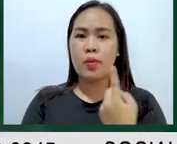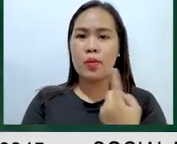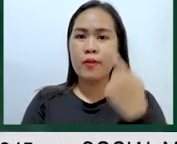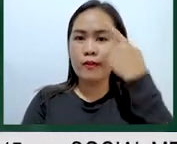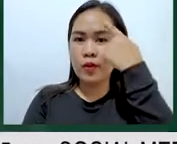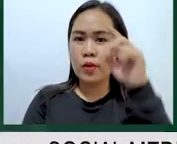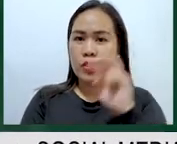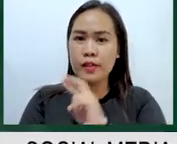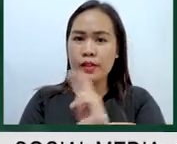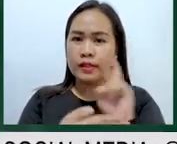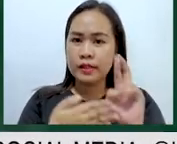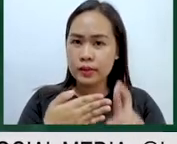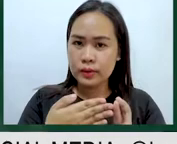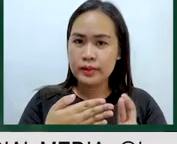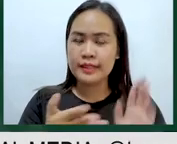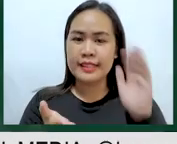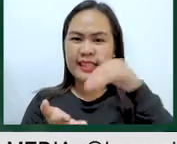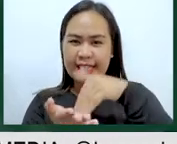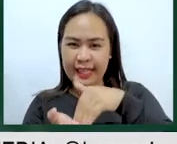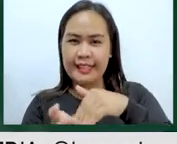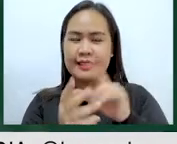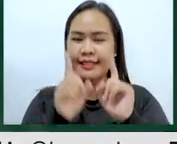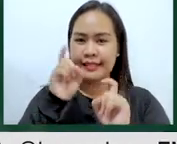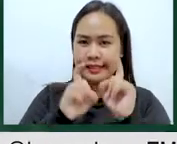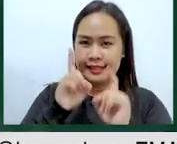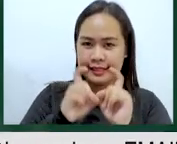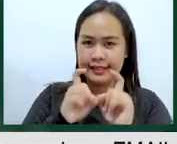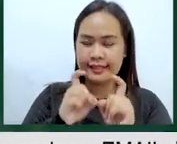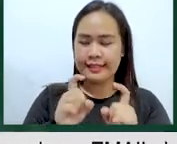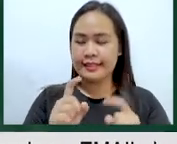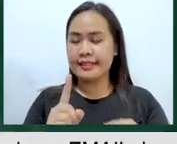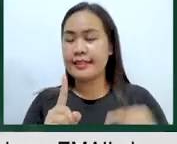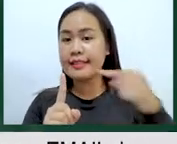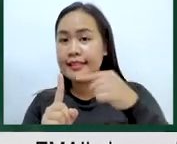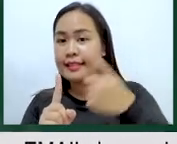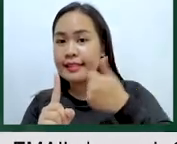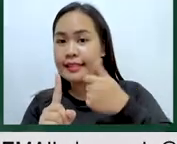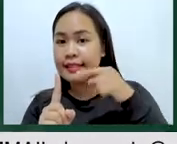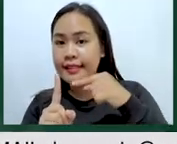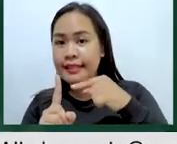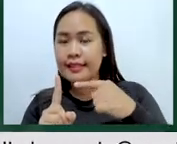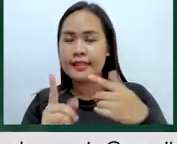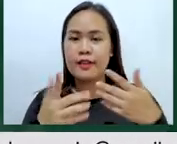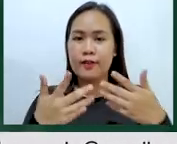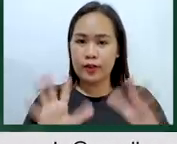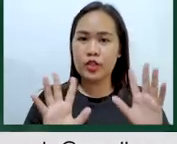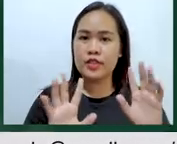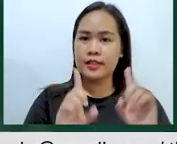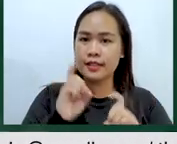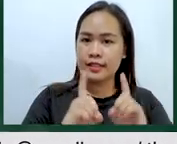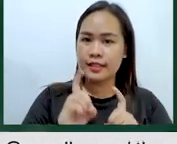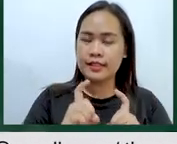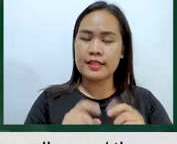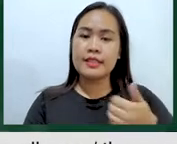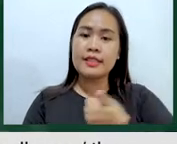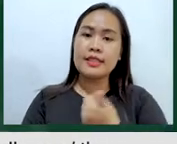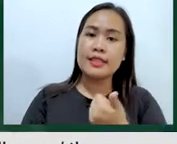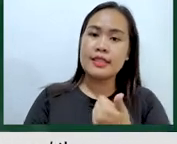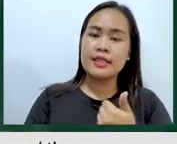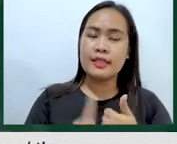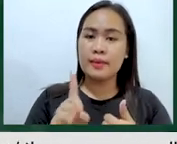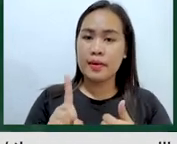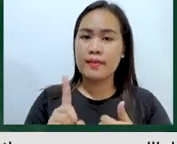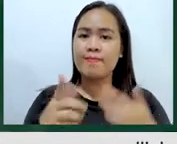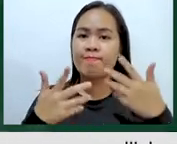na lamang po ang ating active cases. Actually, yung dalawa nating active cases, nag-aantay na lang po sila ng kanilang results, no,